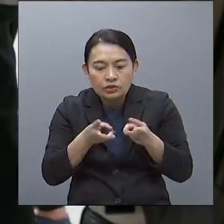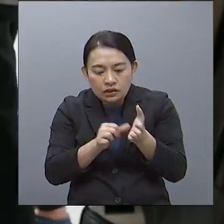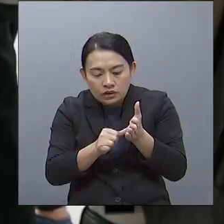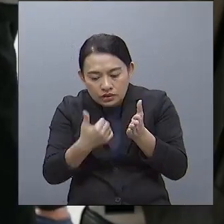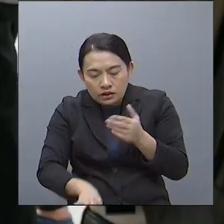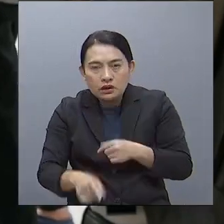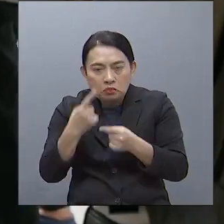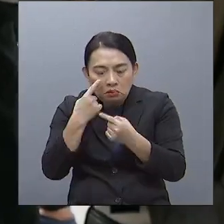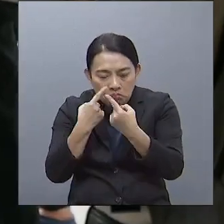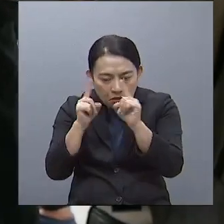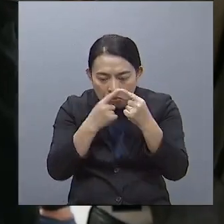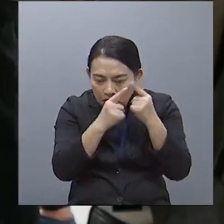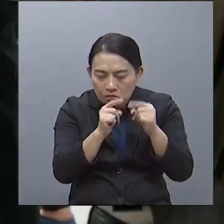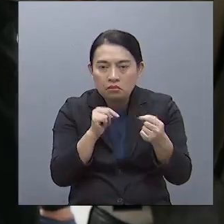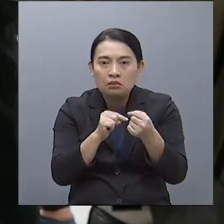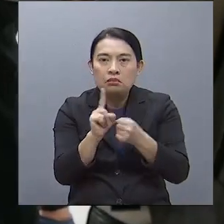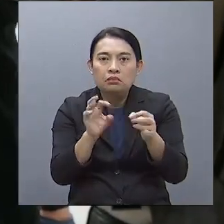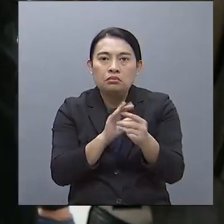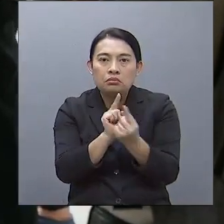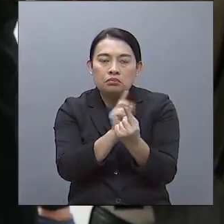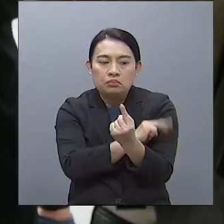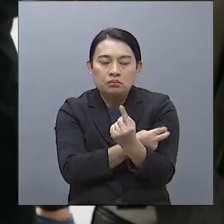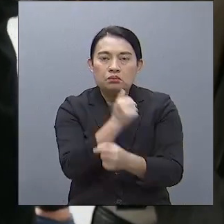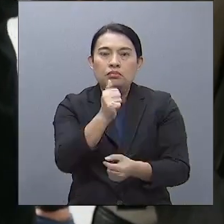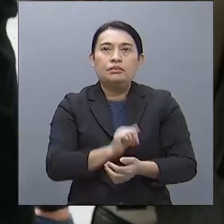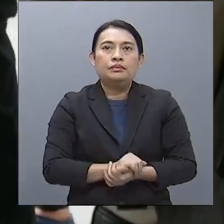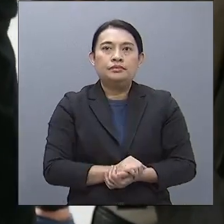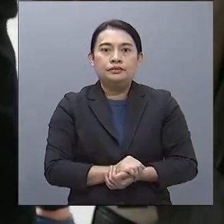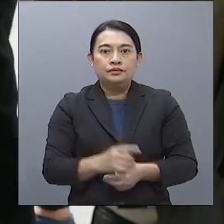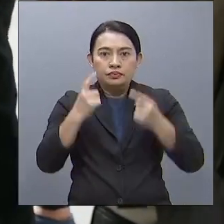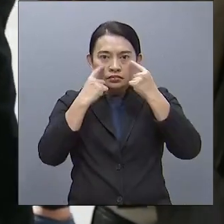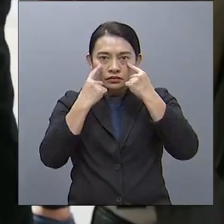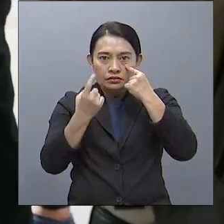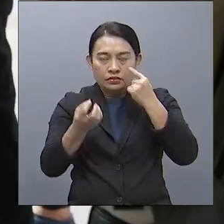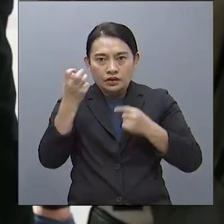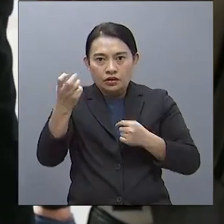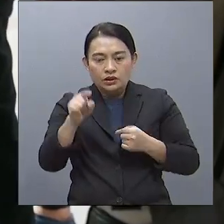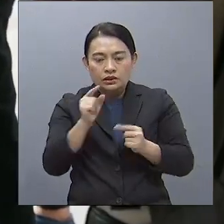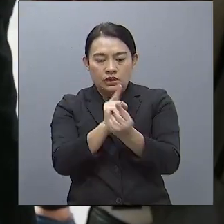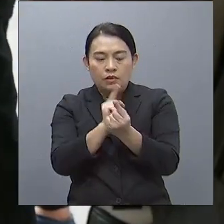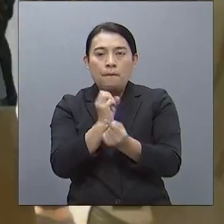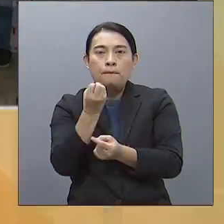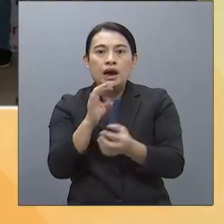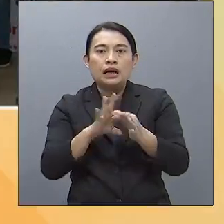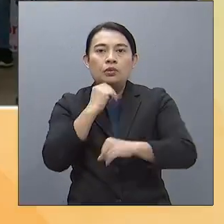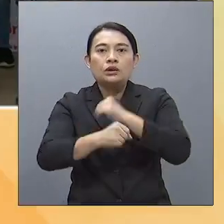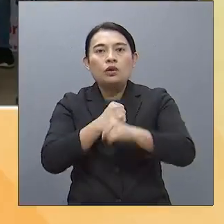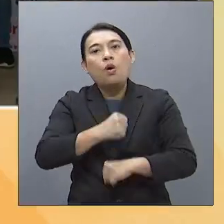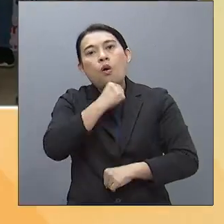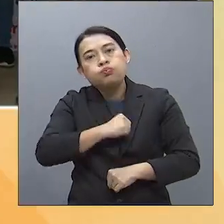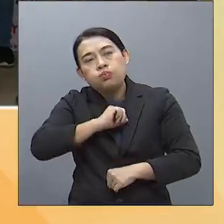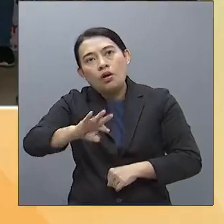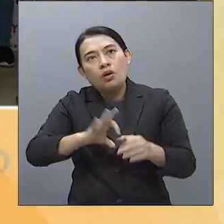ความผิดปกติไปหาคุณหมอดีที่สุด ใช่แล้วต้อหินนะคะส่วนใหญ่เนี่ยถ้าเป็นสมัยก่อนเนี่ยเราจะเกิดขึ้นกับคนสูงวัยแล้วจริงๆคนสูงวัยอ่ะพอเขารู้สึกว่าเขาเป็